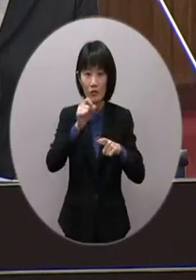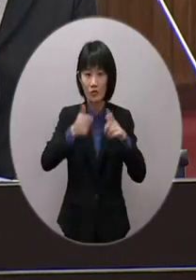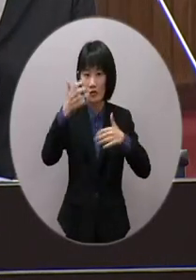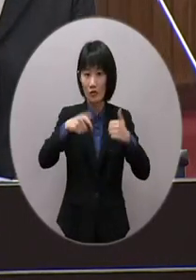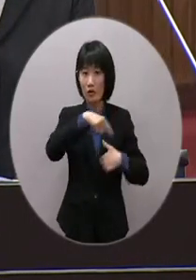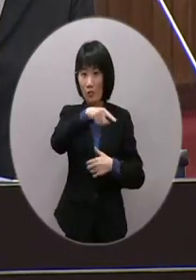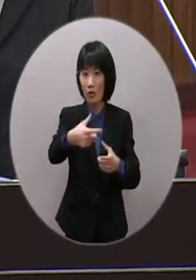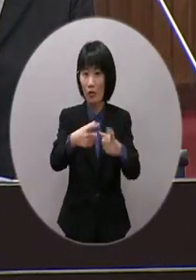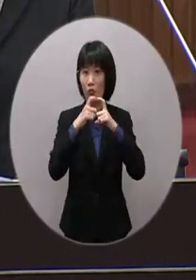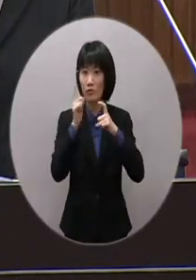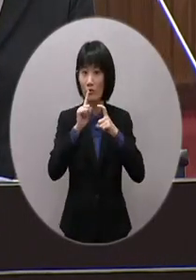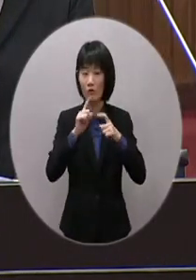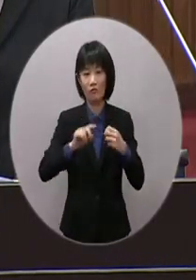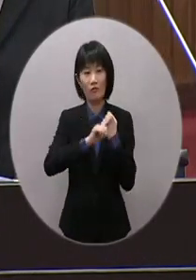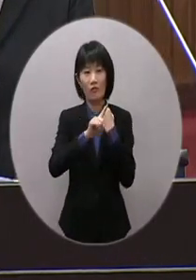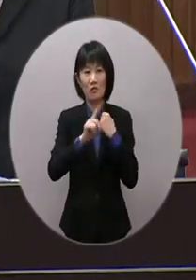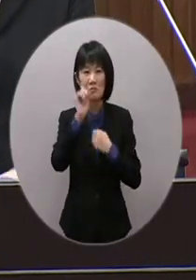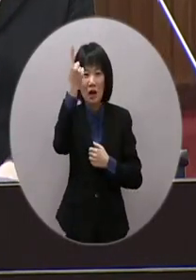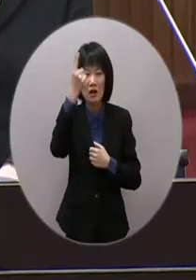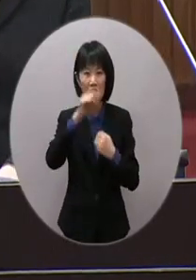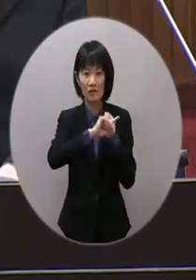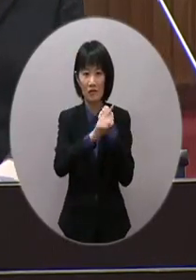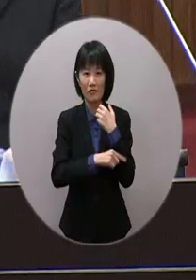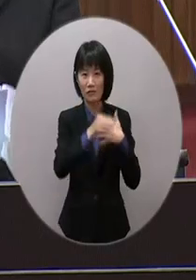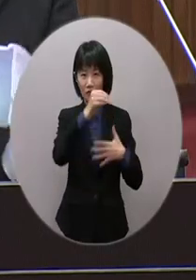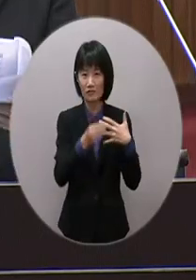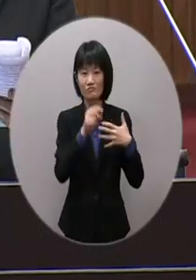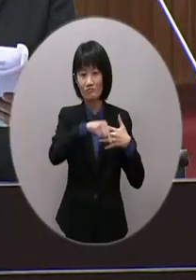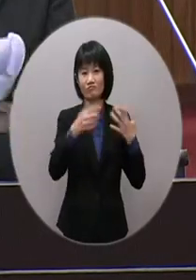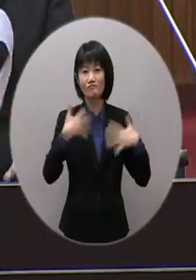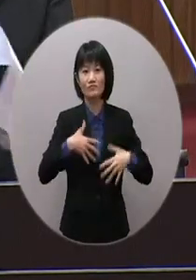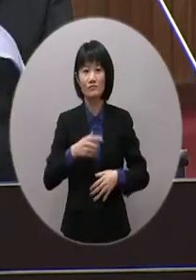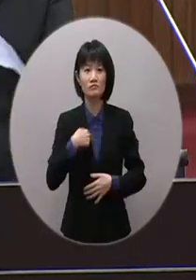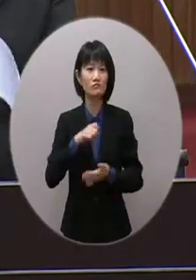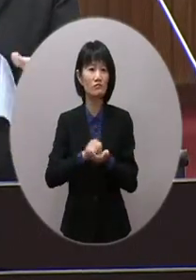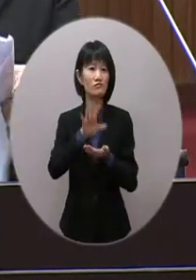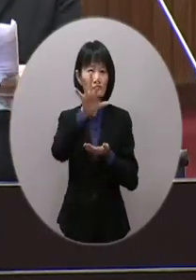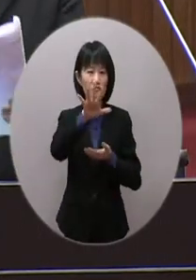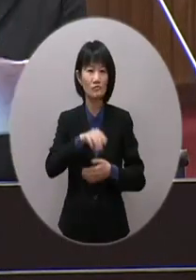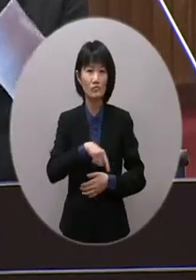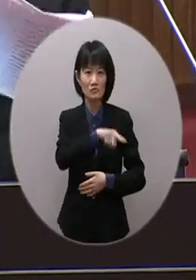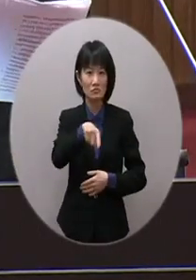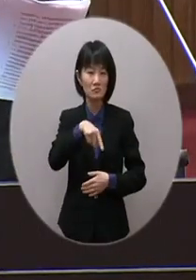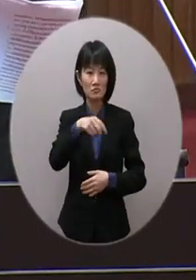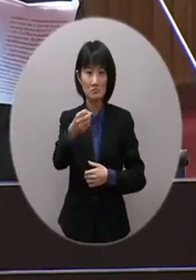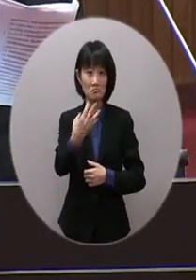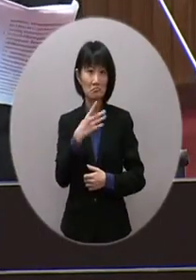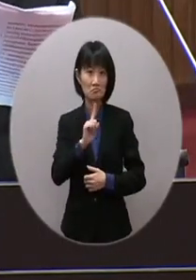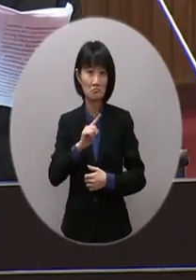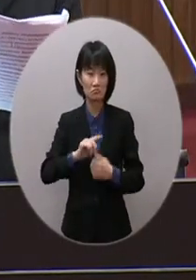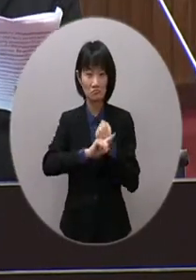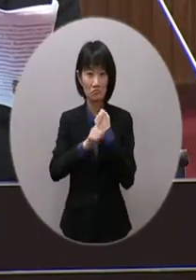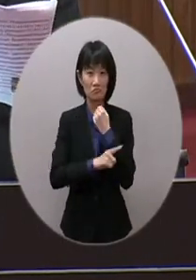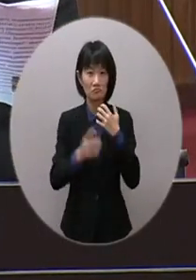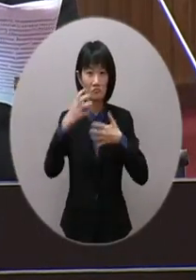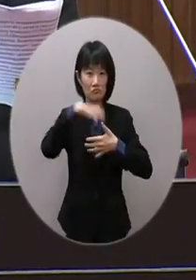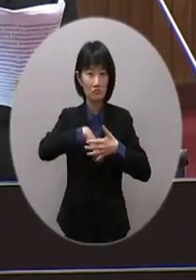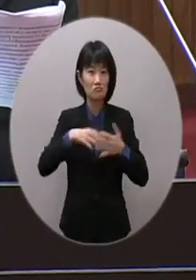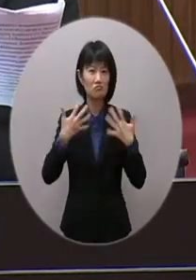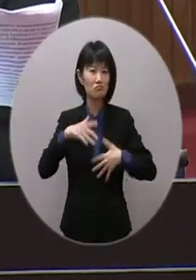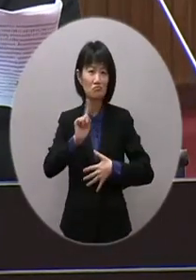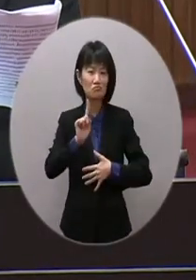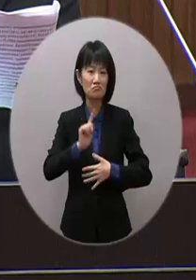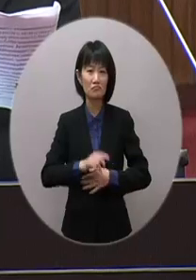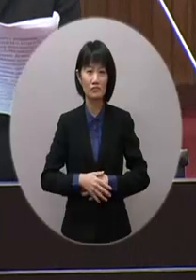全部都是法规的问题，好，所以我这边来跟院长报告说他们提到了哪些法规的问题。第一个